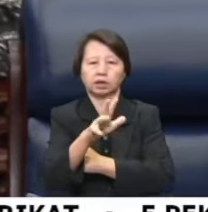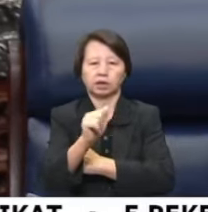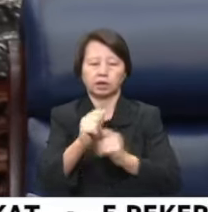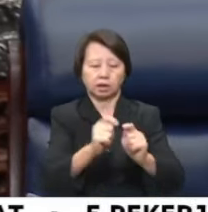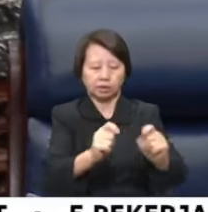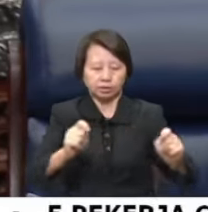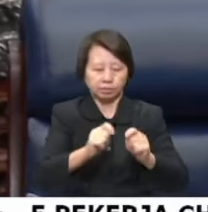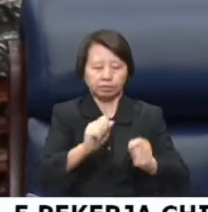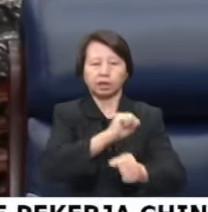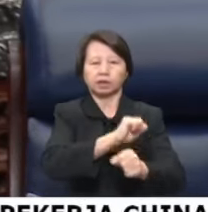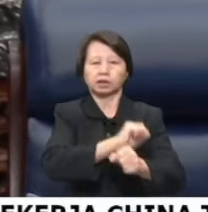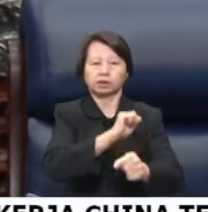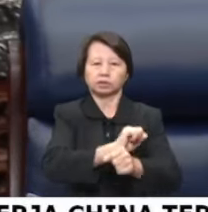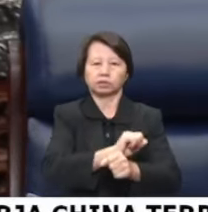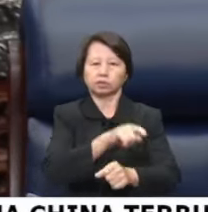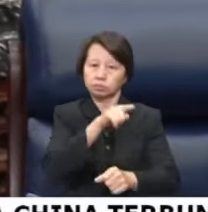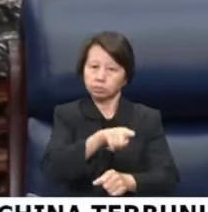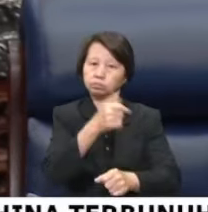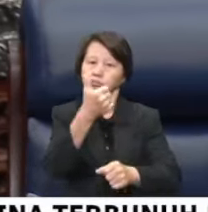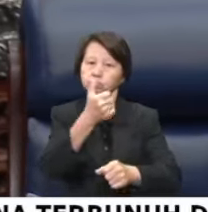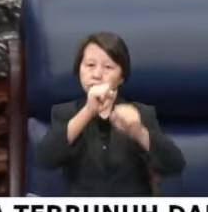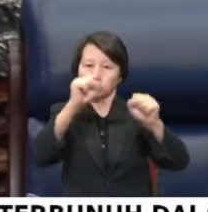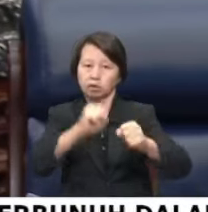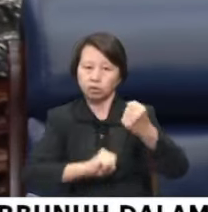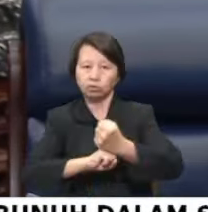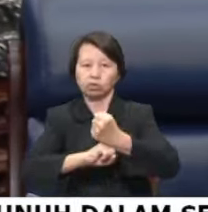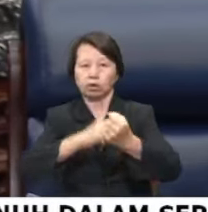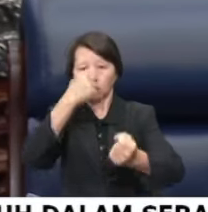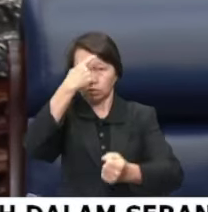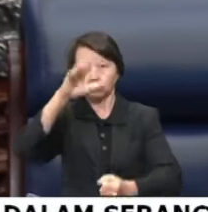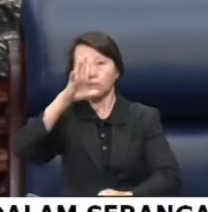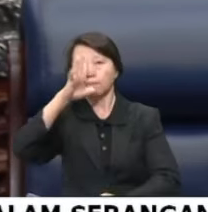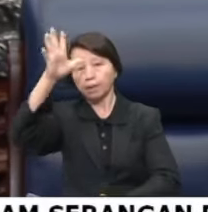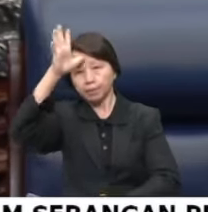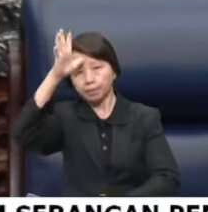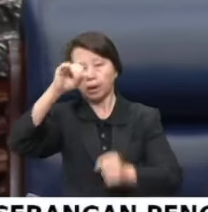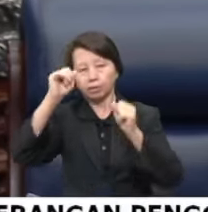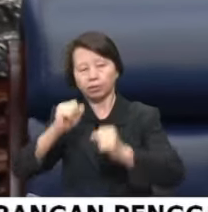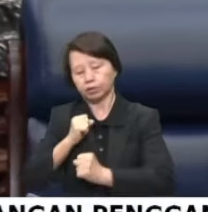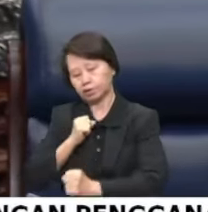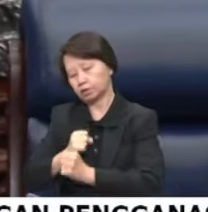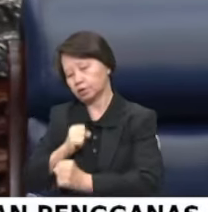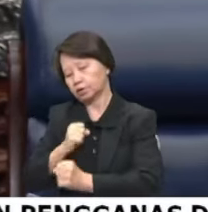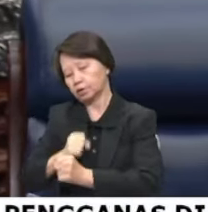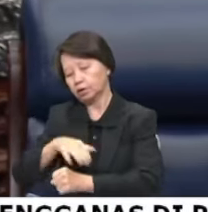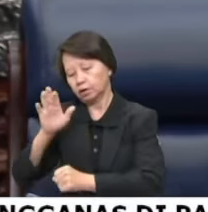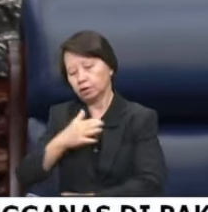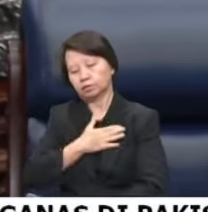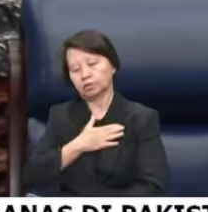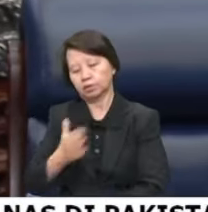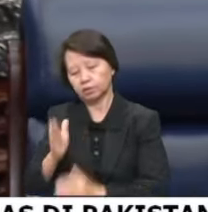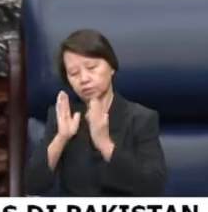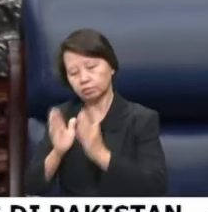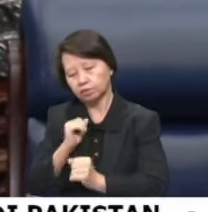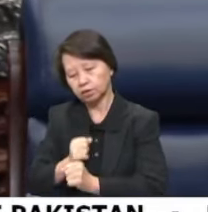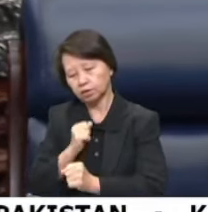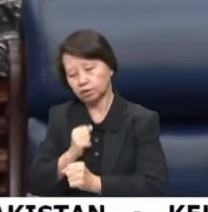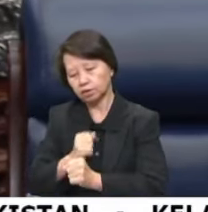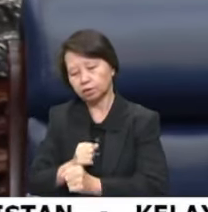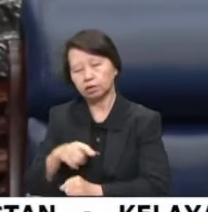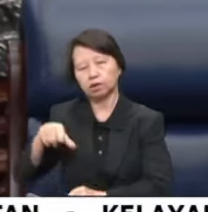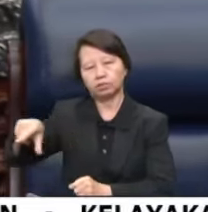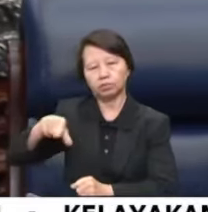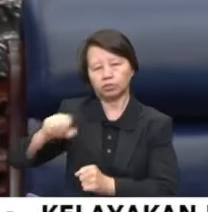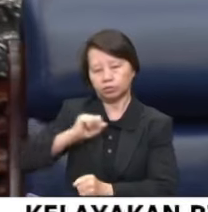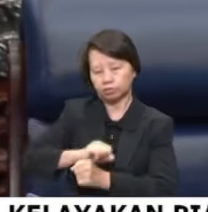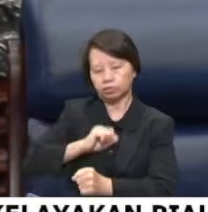Ini merupakan salah satu sistem sokongan kepada ibu bapa agar dapat bekerja dengan lebih komited, menghasilkan mutu